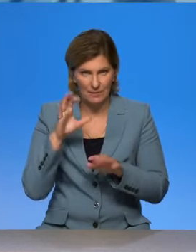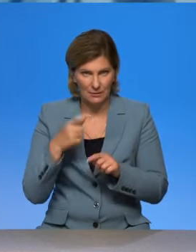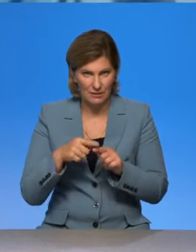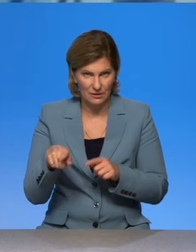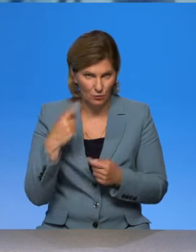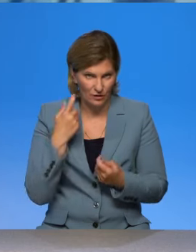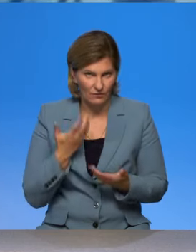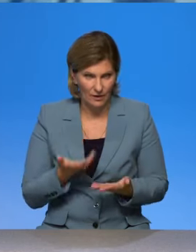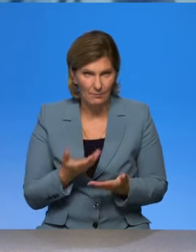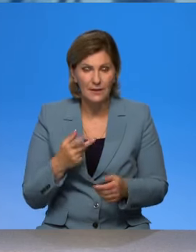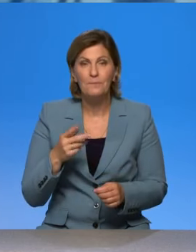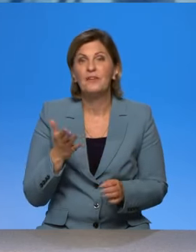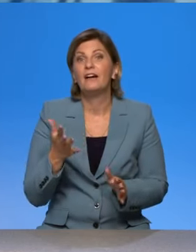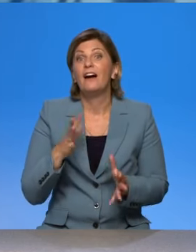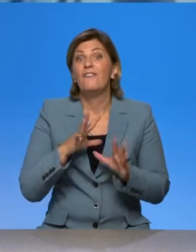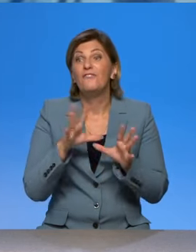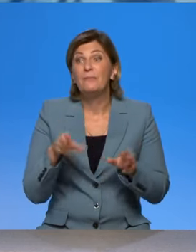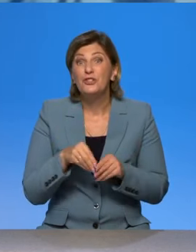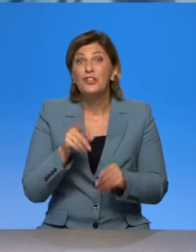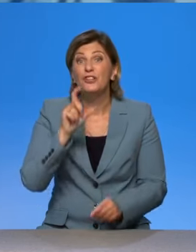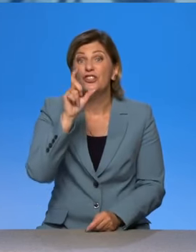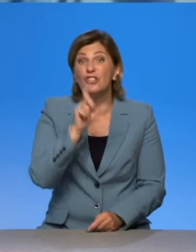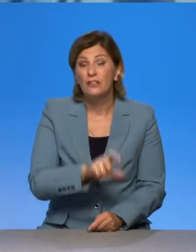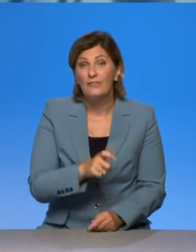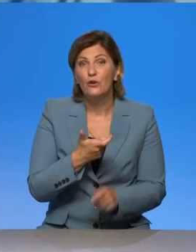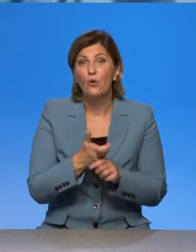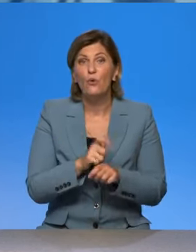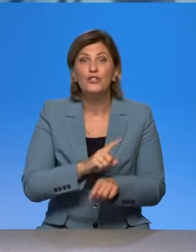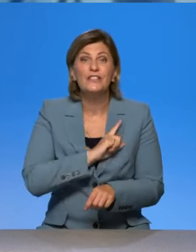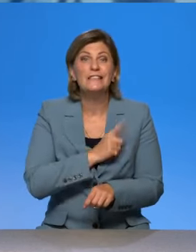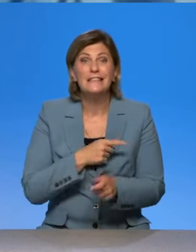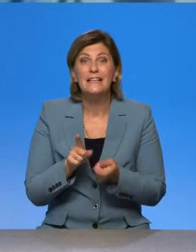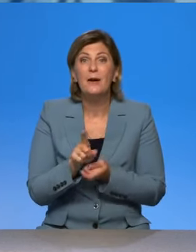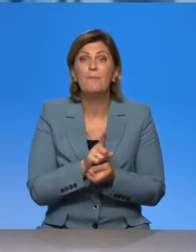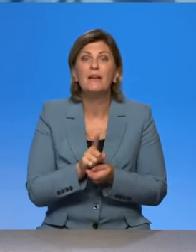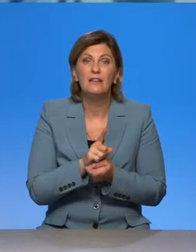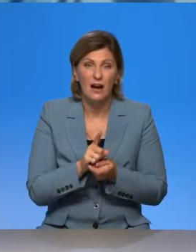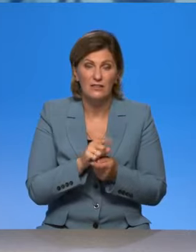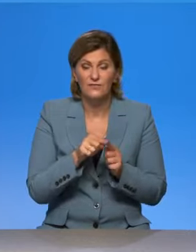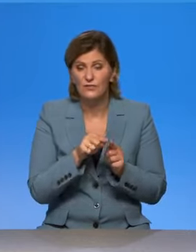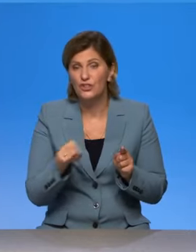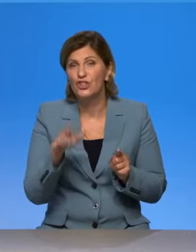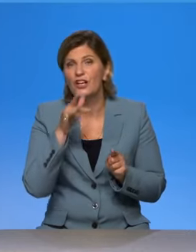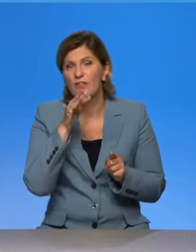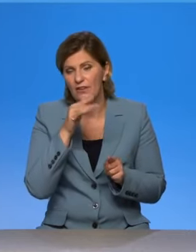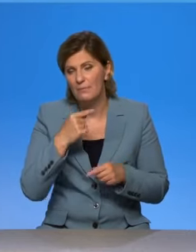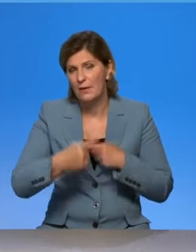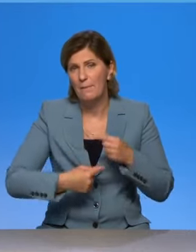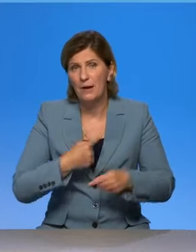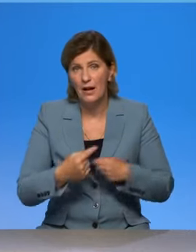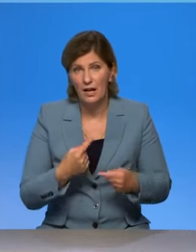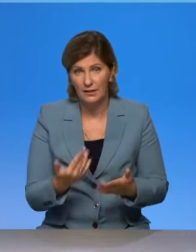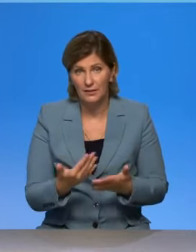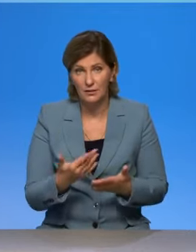принципе, ну, вряд ли человек очень сильно меняется с течением времени, в течение поколения и так далее. Да, но скорость